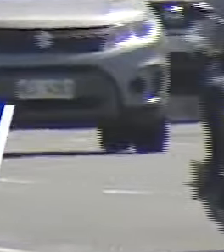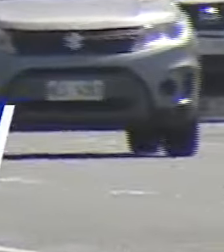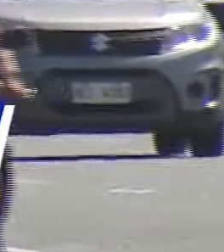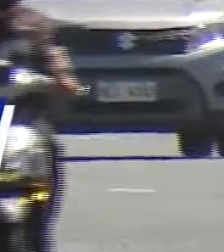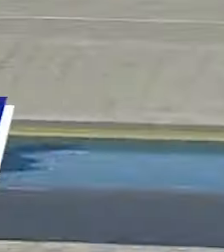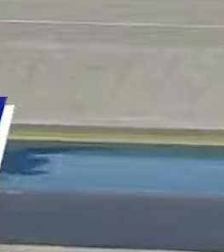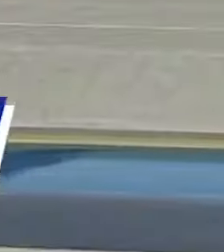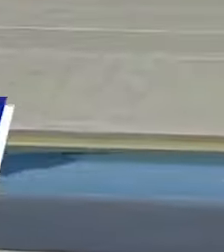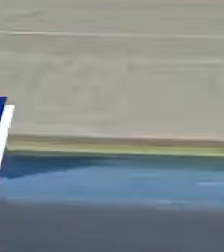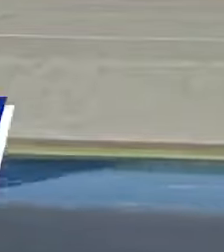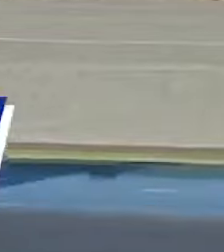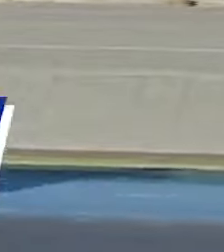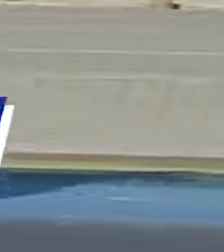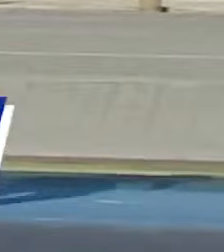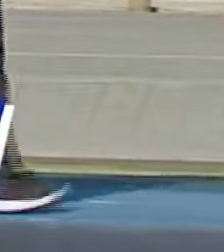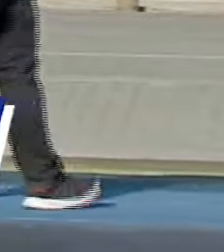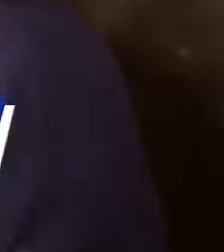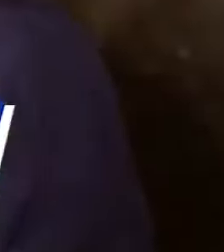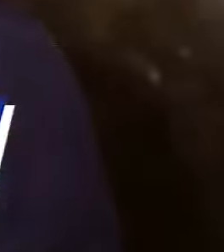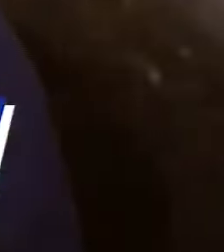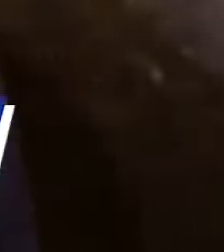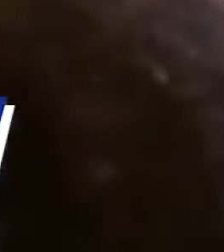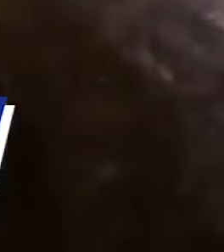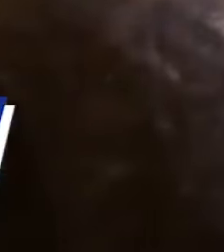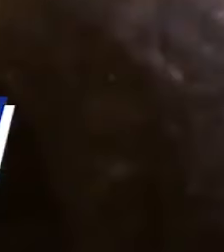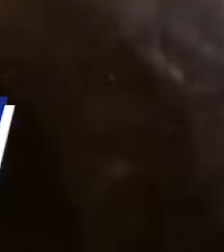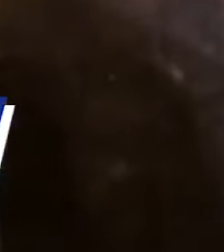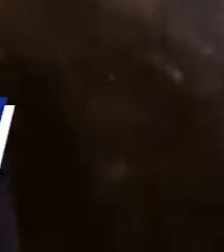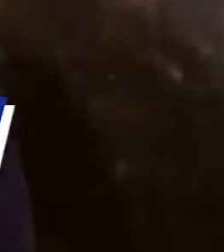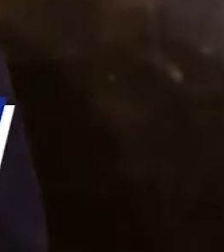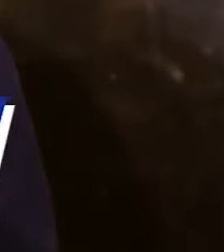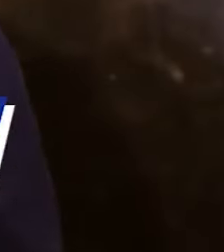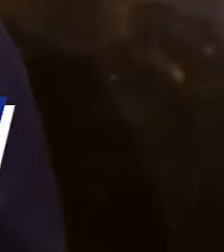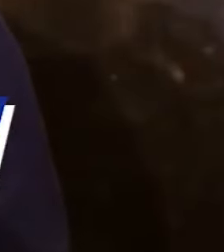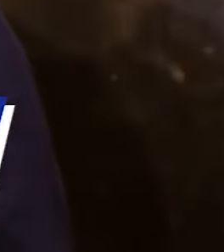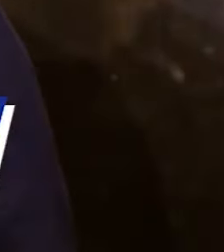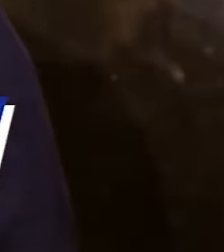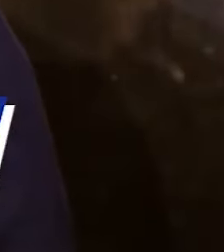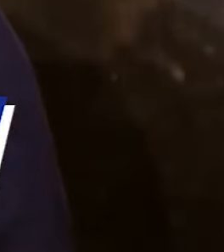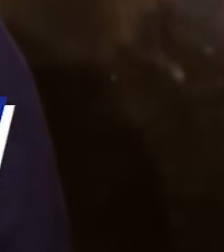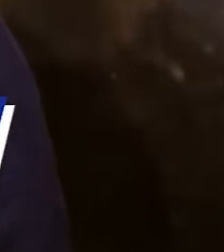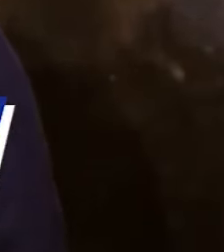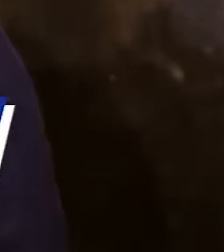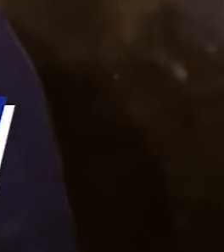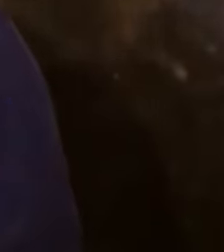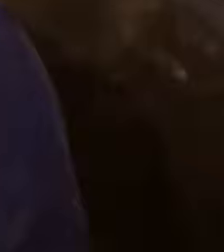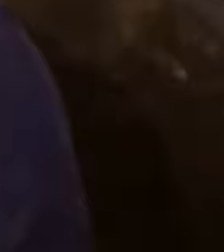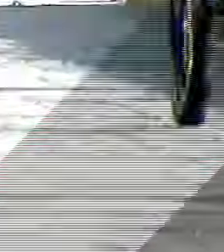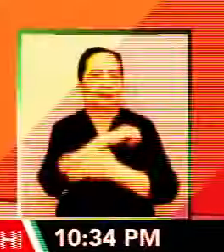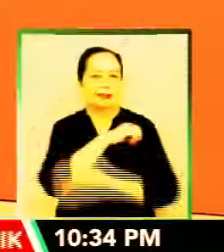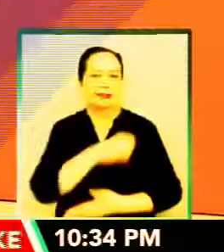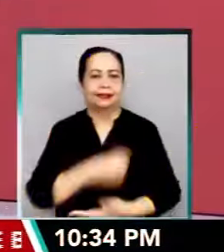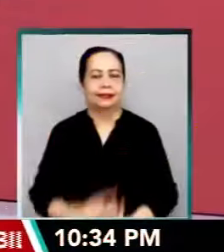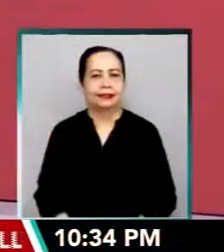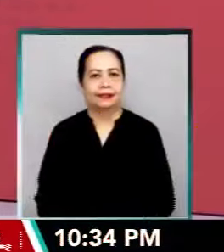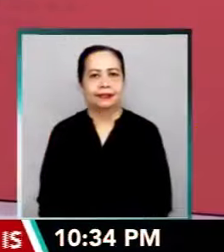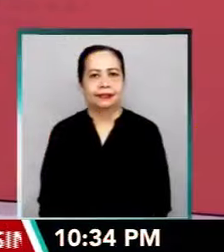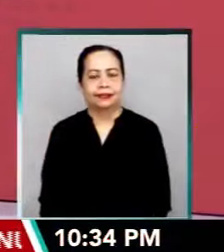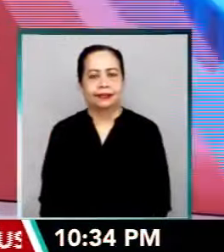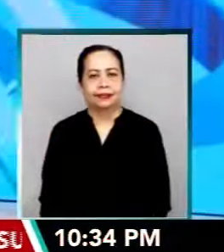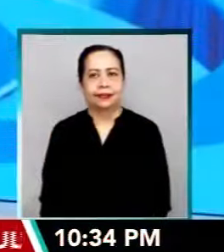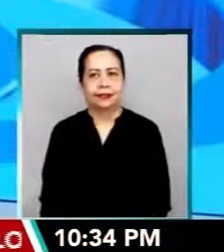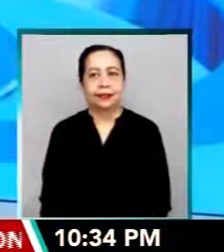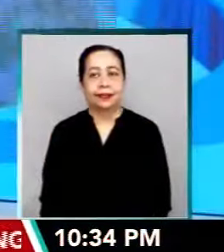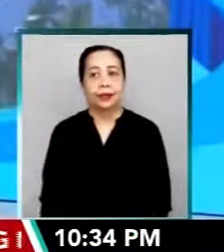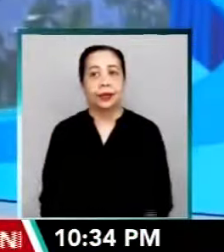para mailatag ang mga hakbang at paghahanda. Pinaghahanda na rin ng DILG ang mga lokal na pamahalaan. Sa gitna